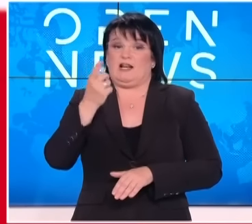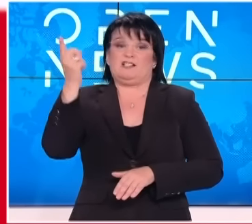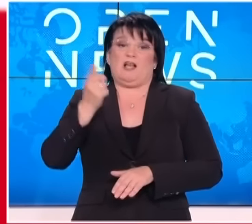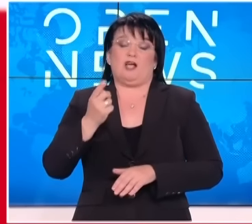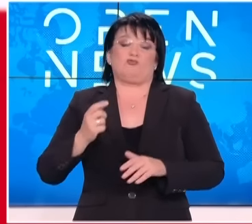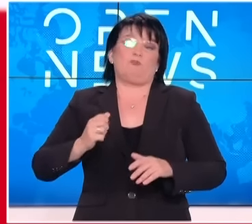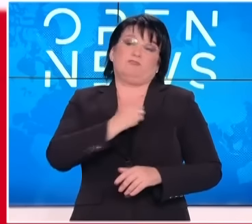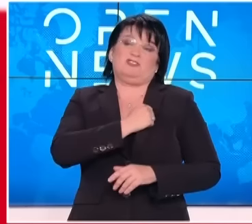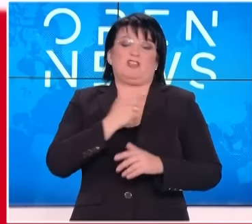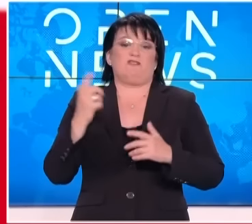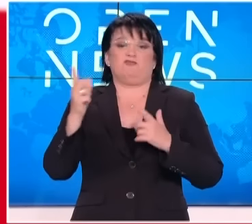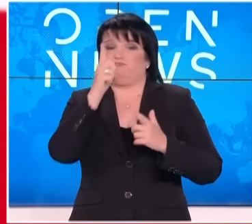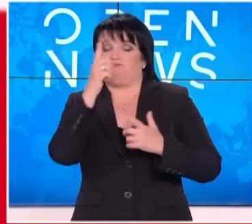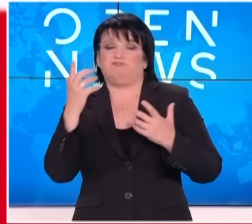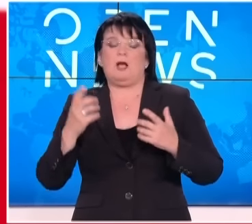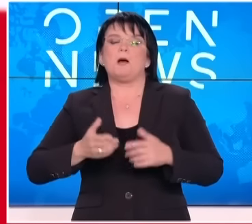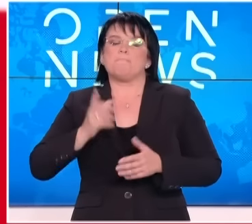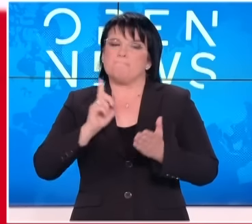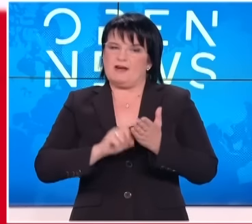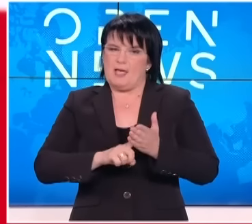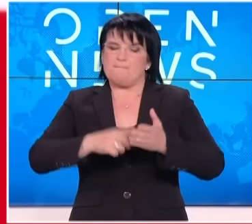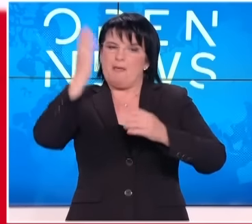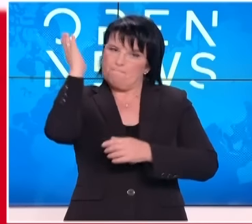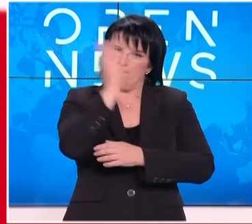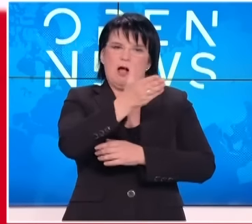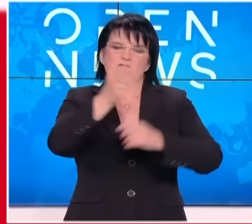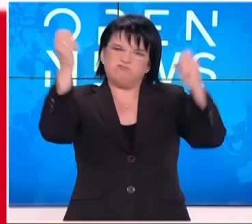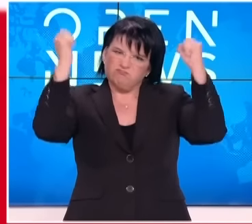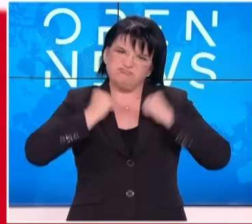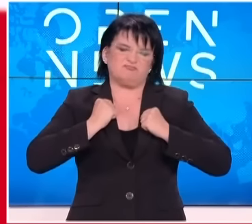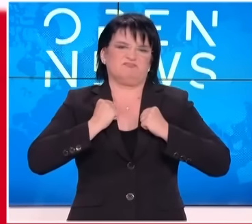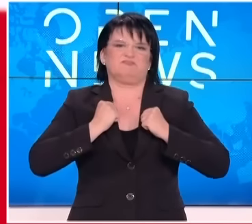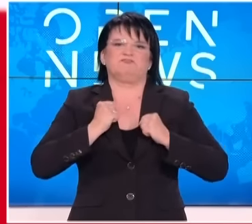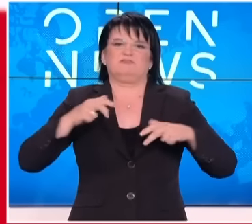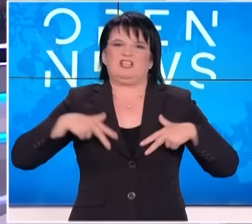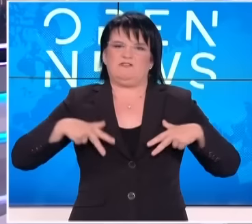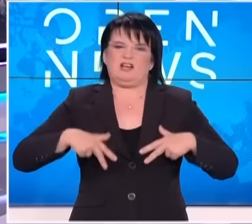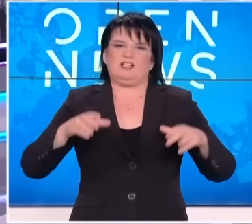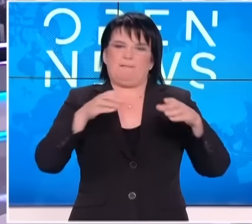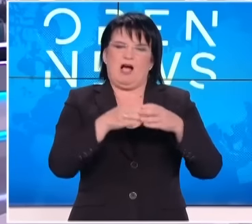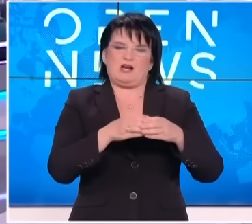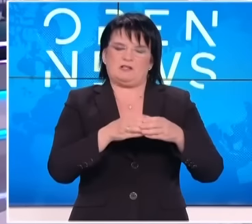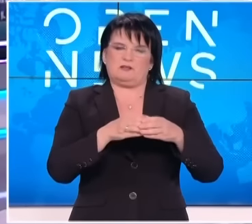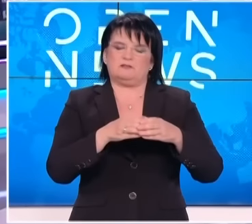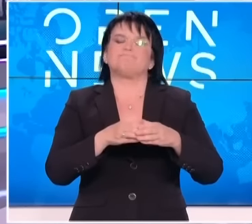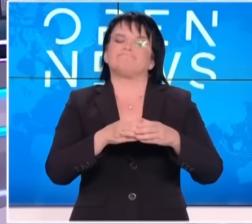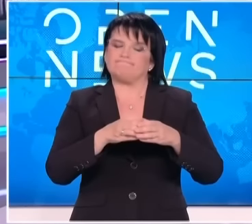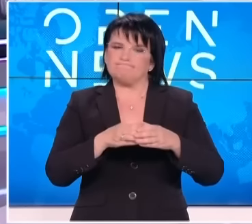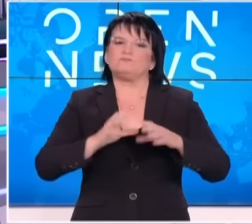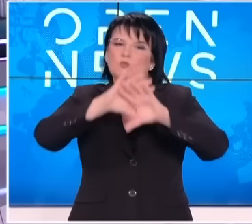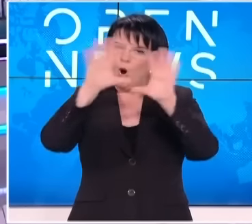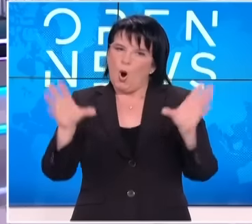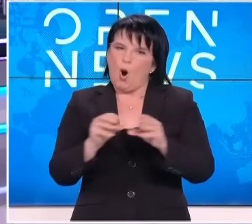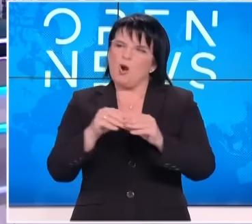ε θα πρέπει να δεχτεί πλήγμα θεωρούμε εμείς η κυβερνητική παράταξη ακριβώς για όλα